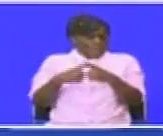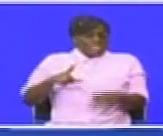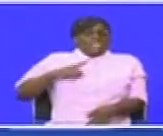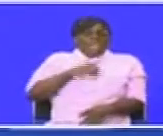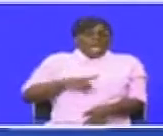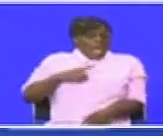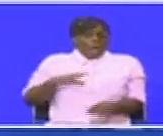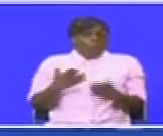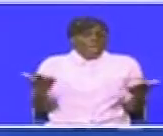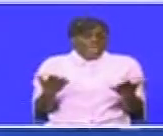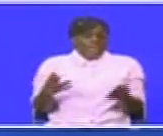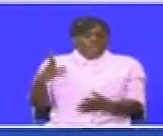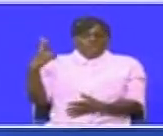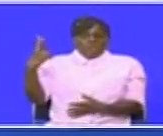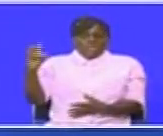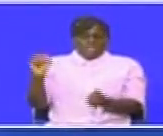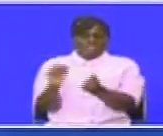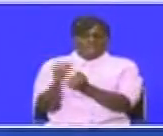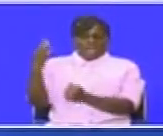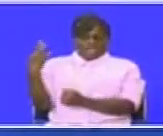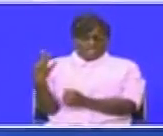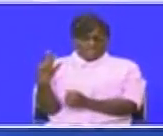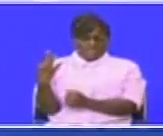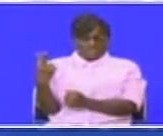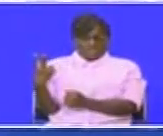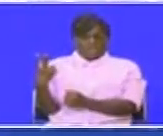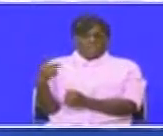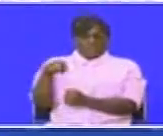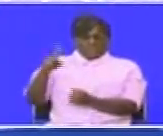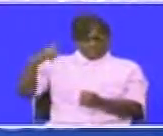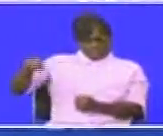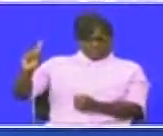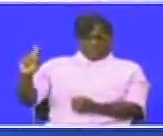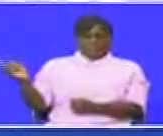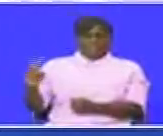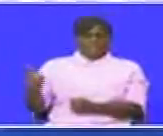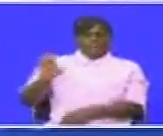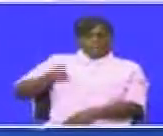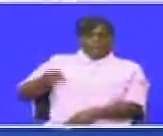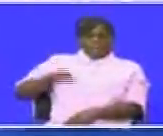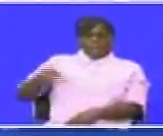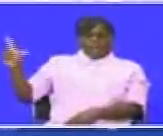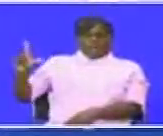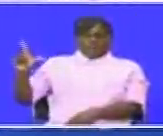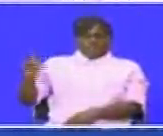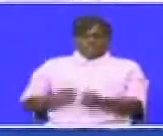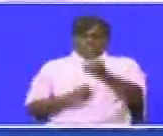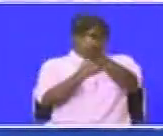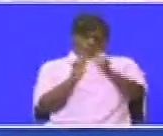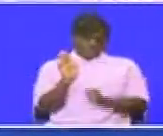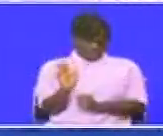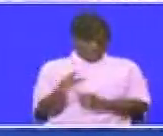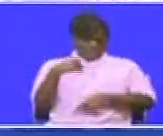yake ilisimama mwaka 2002 chini ya muungano wa Rainbow. Kibaki alifaulu na Mama Lucy ambaye alikuwa nyuma yake siku